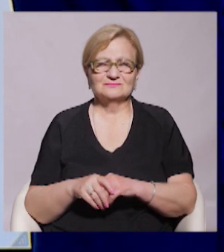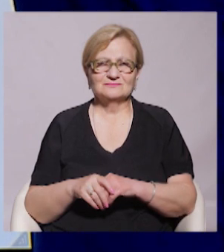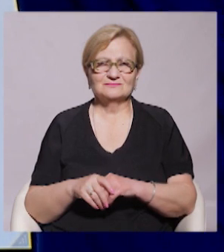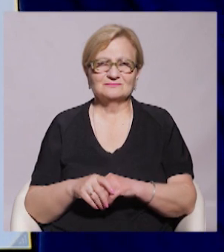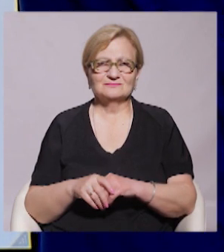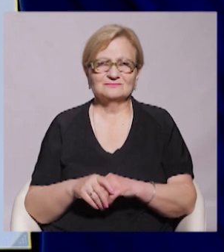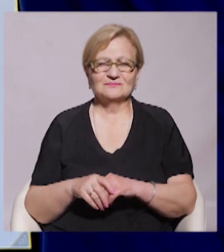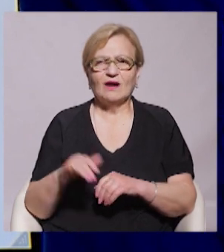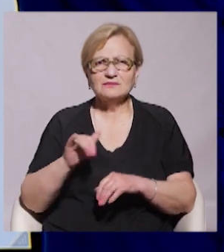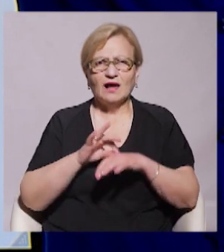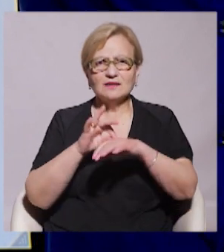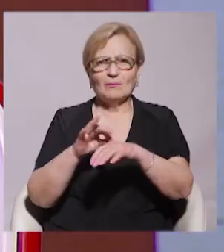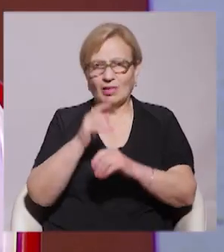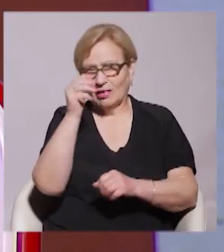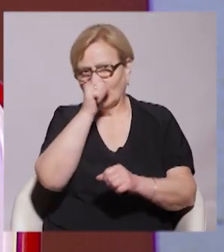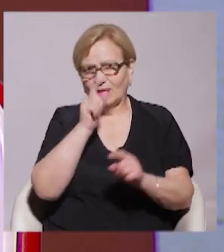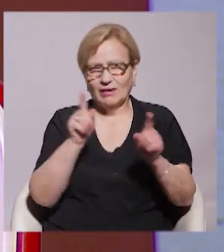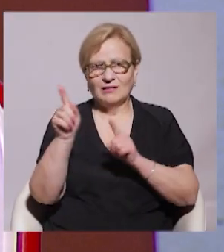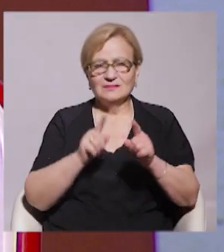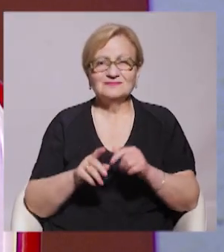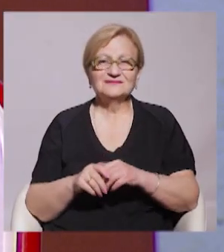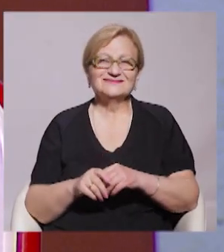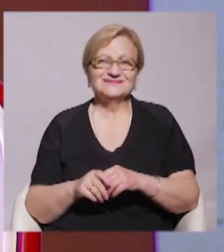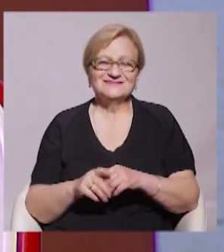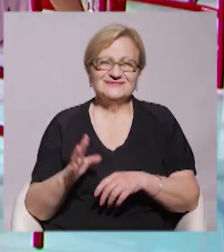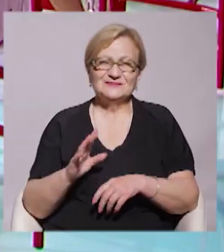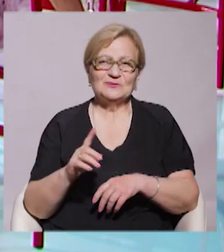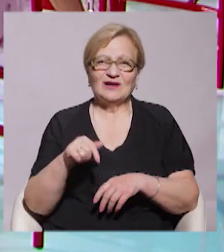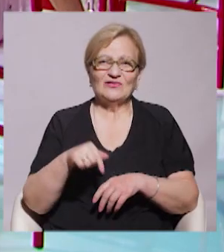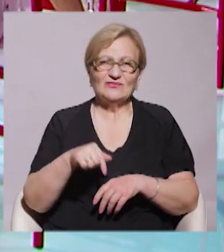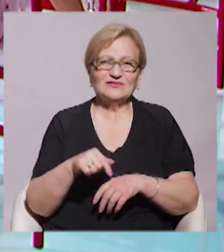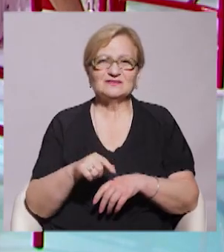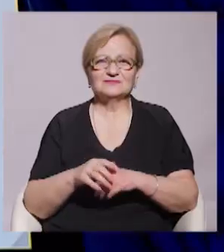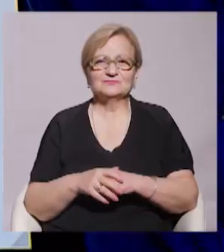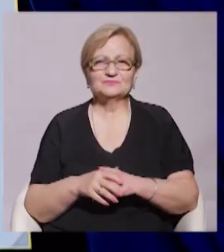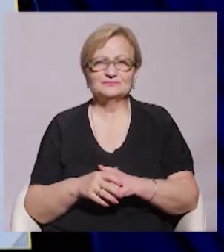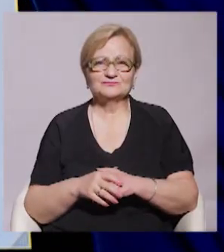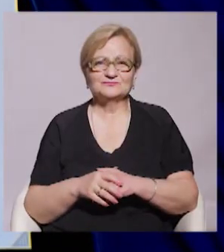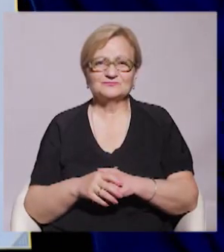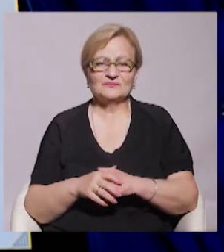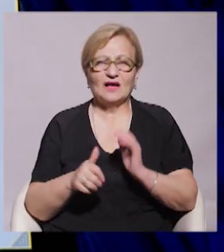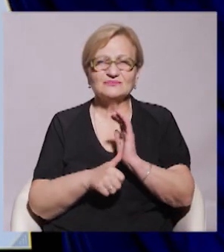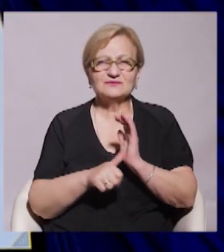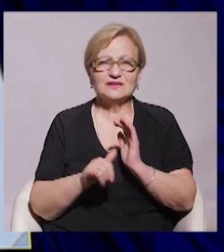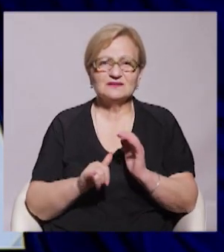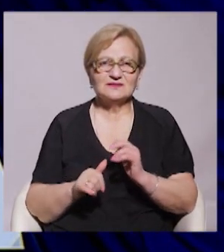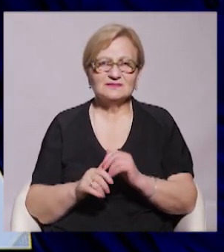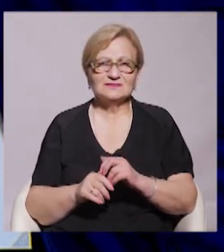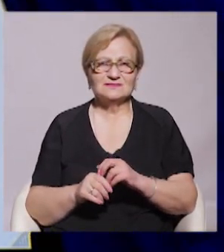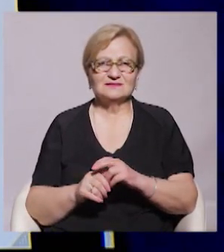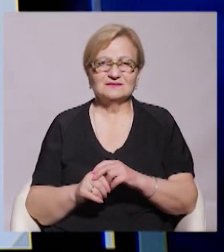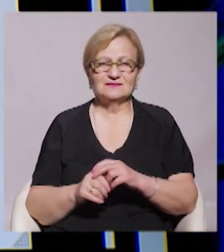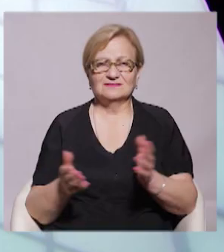Zevi. Raz damatarım Zevi tkvi. Zevi ta. Ma. Raz Zevi. Saitsa Zevi. Eha. Zevi. Mar